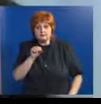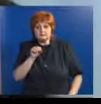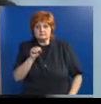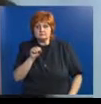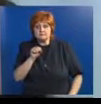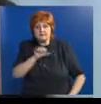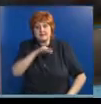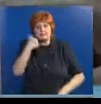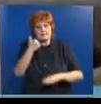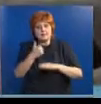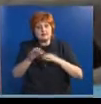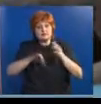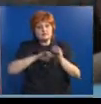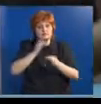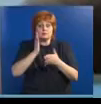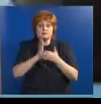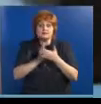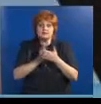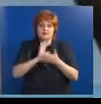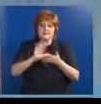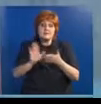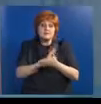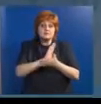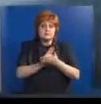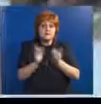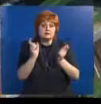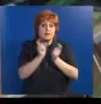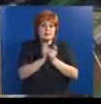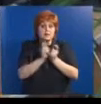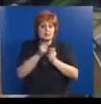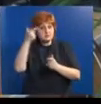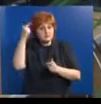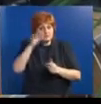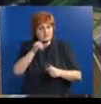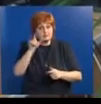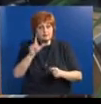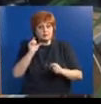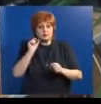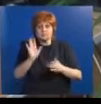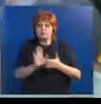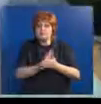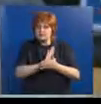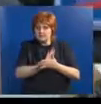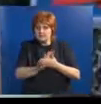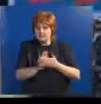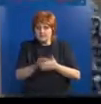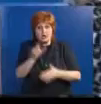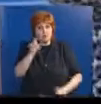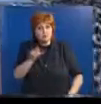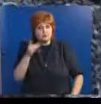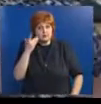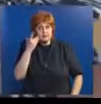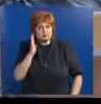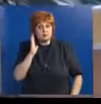www.azbukainternet.ru. Самое главное, что проект является благотворительным. Бороться с компьютерной безграмотностью пенсионеры будут совершенно бесплатно. Люди, которые будут